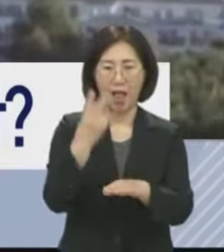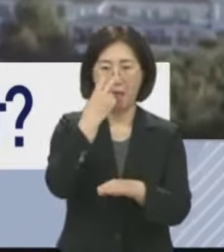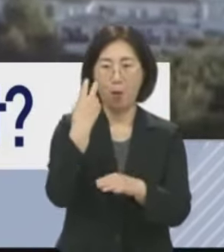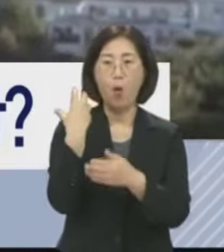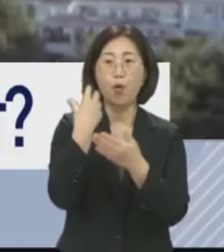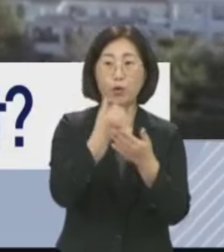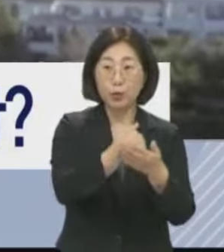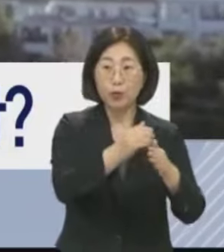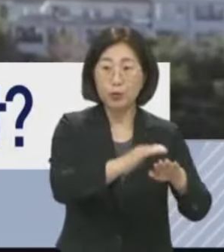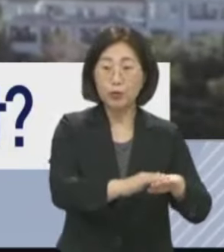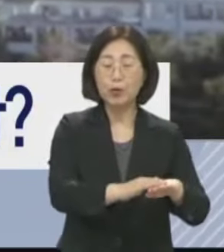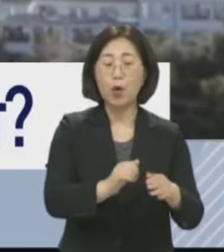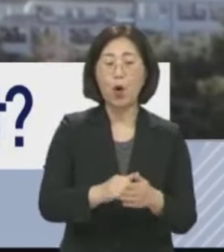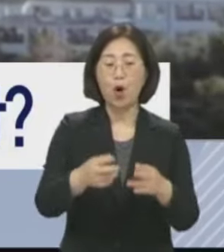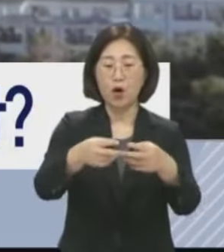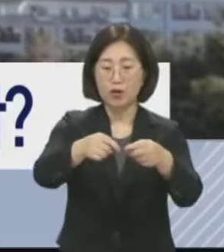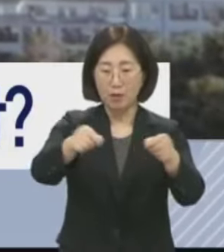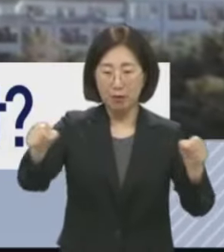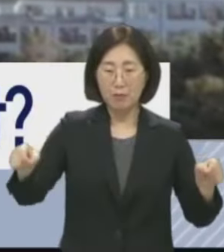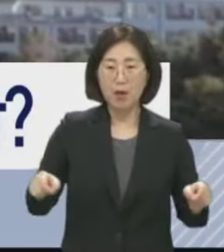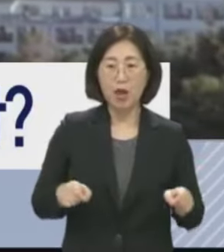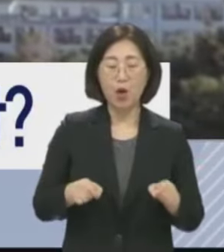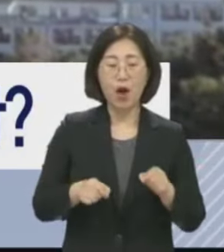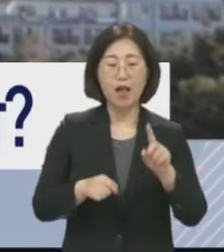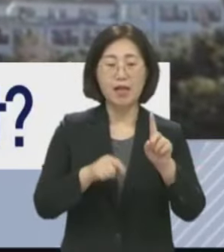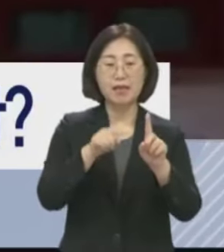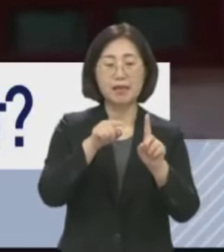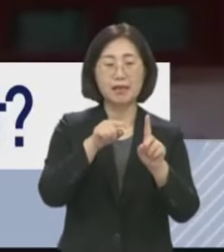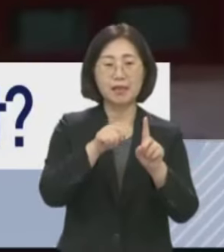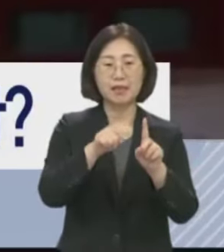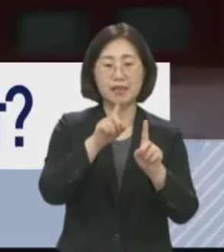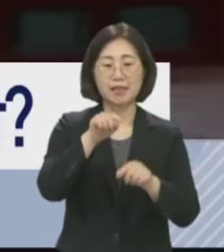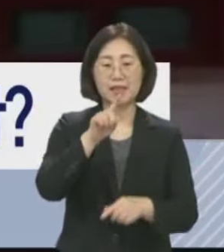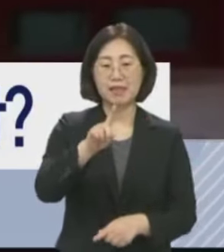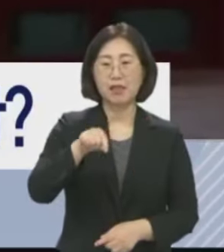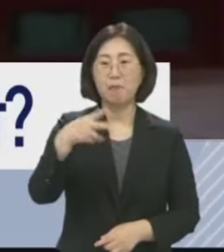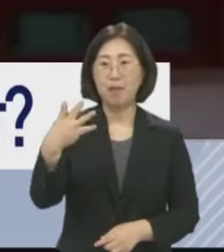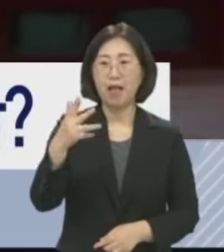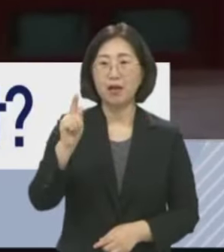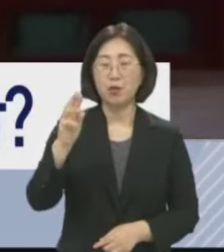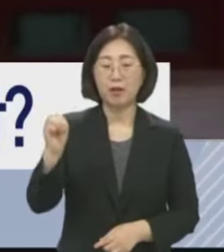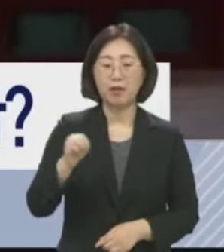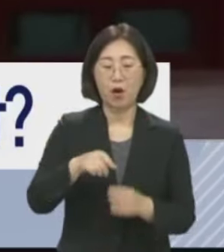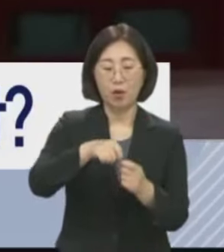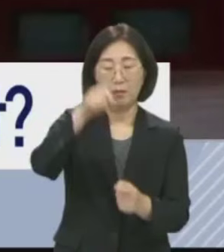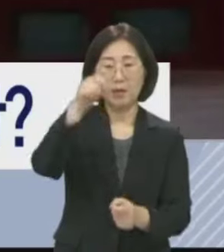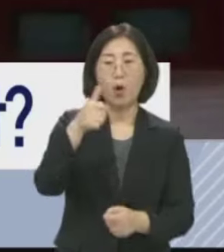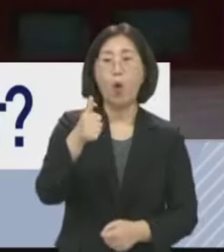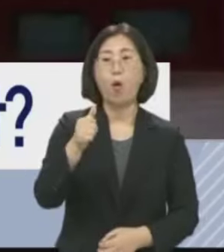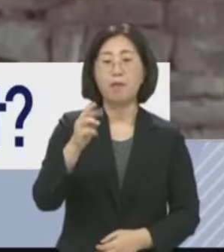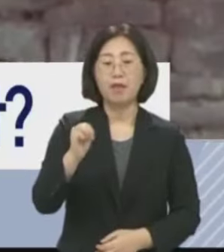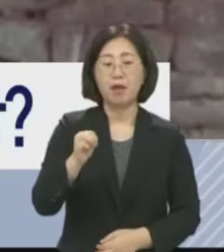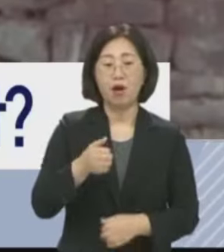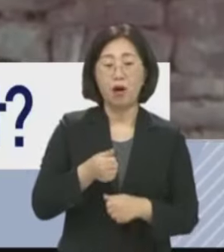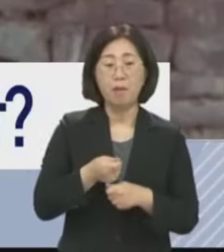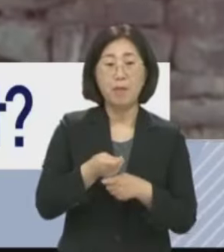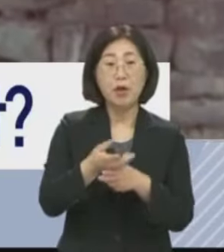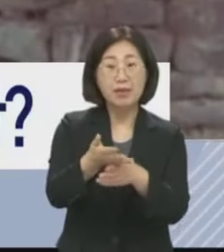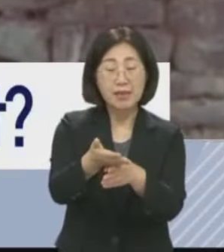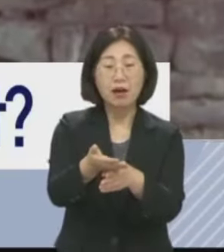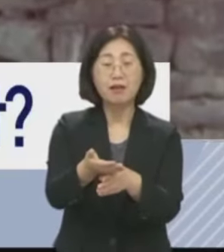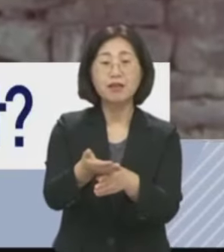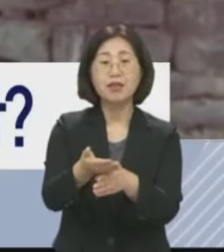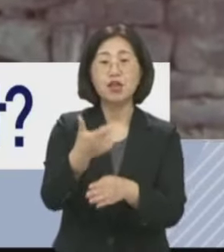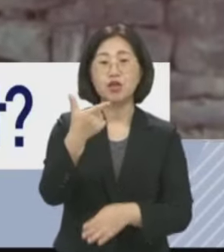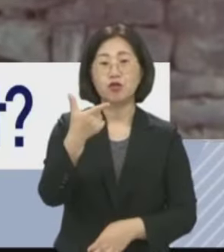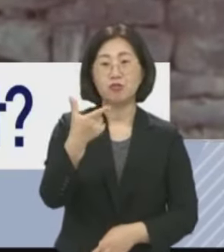있는데요. 이 성벽 둘레가 한 1.8km가 됩니다. 그리고 성벽 높이는 한 5m, 면적은 20만